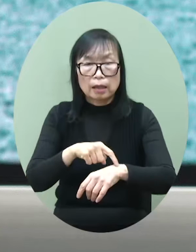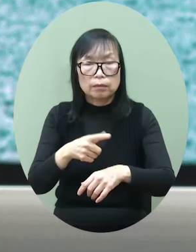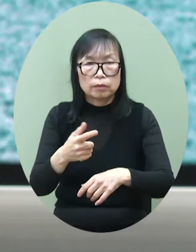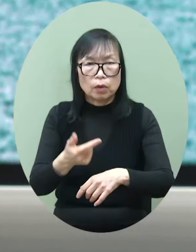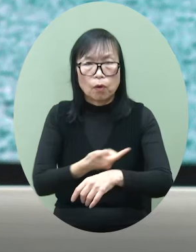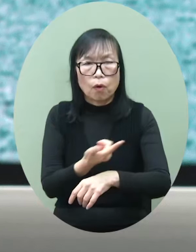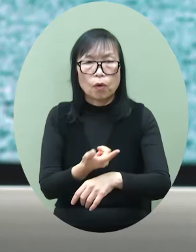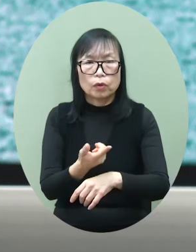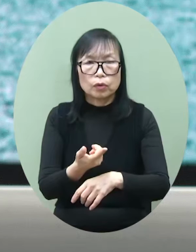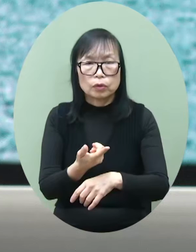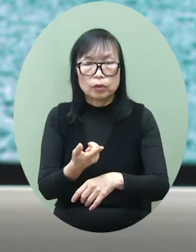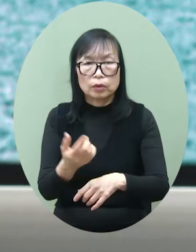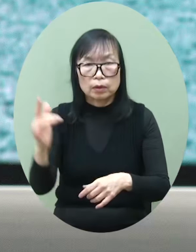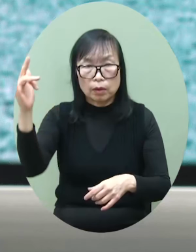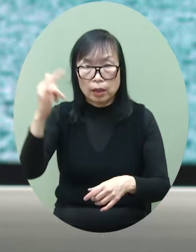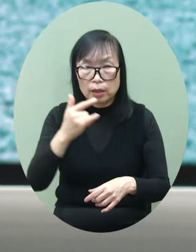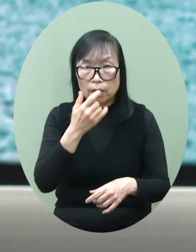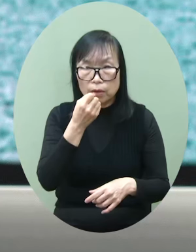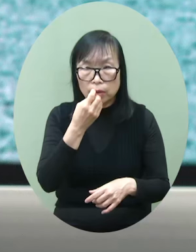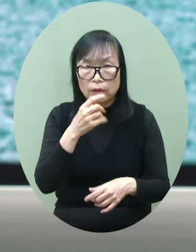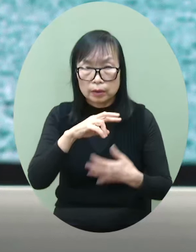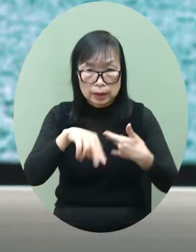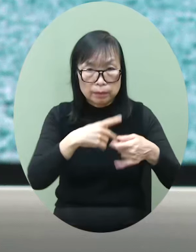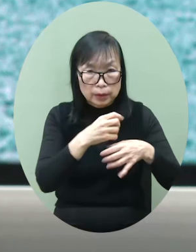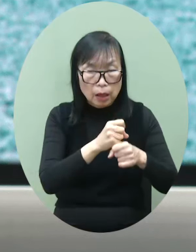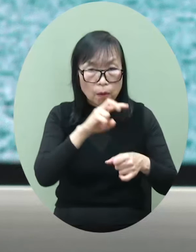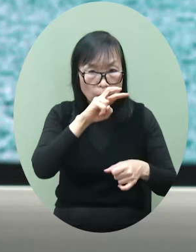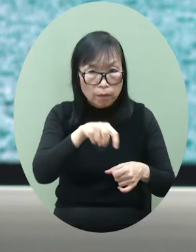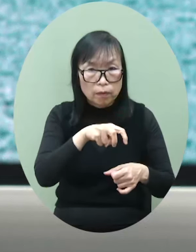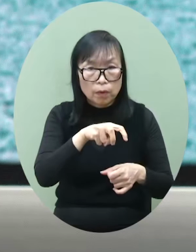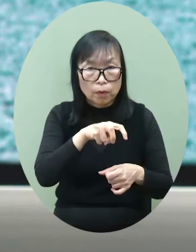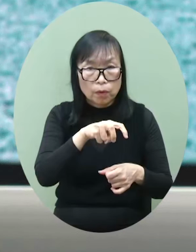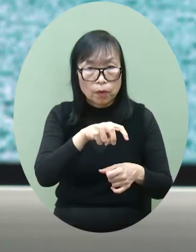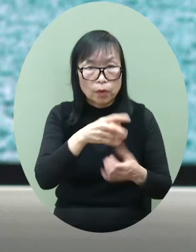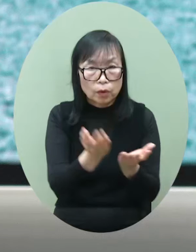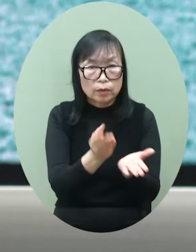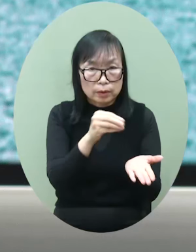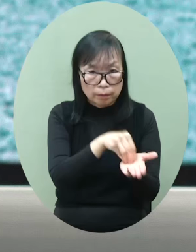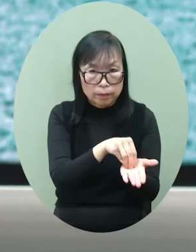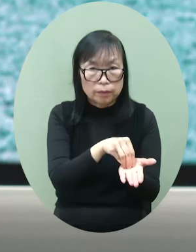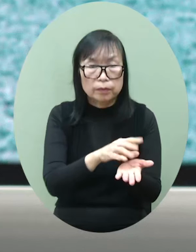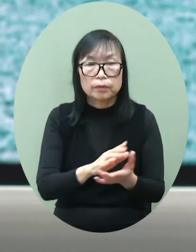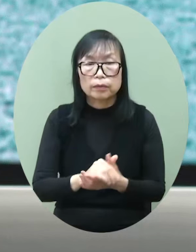他到港的時候做檢測就已經找到他是一個確診個案